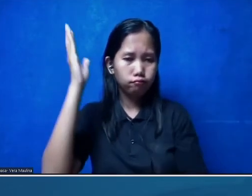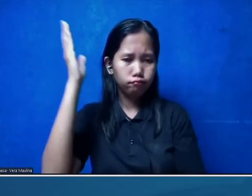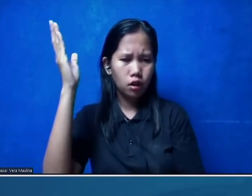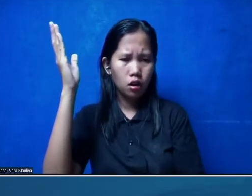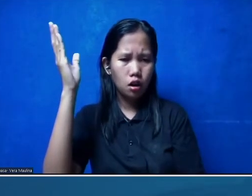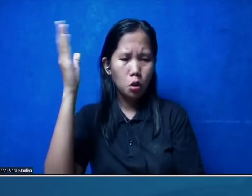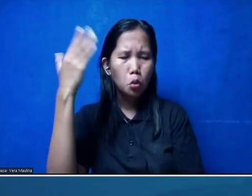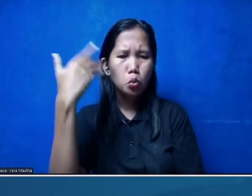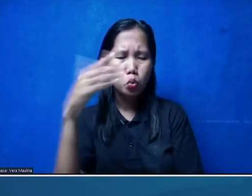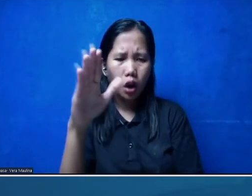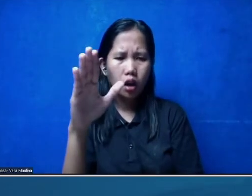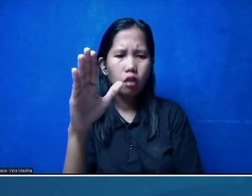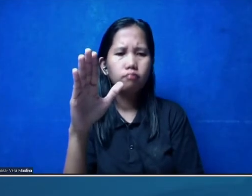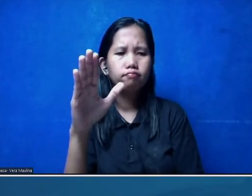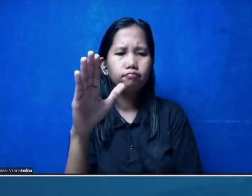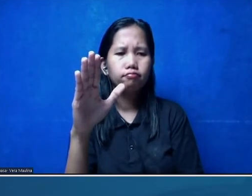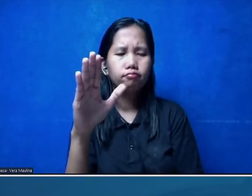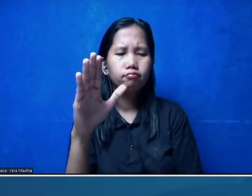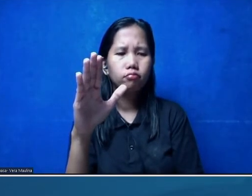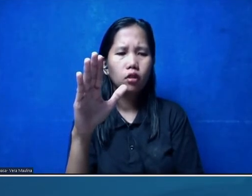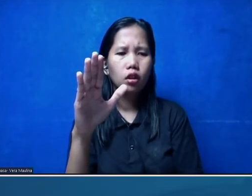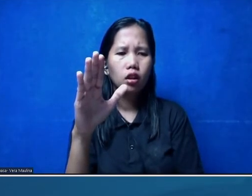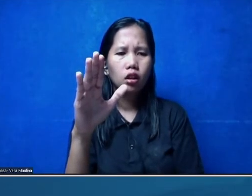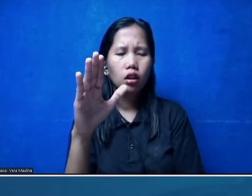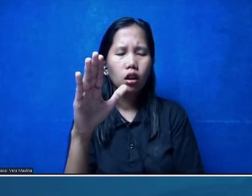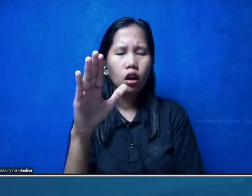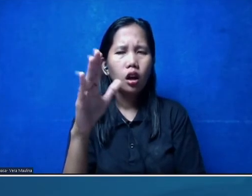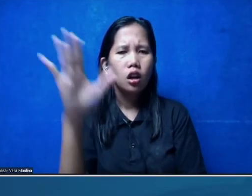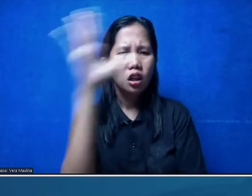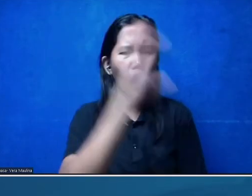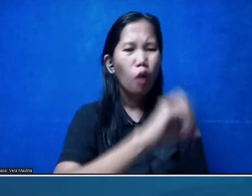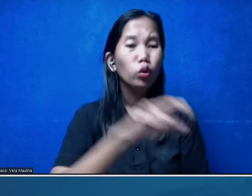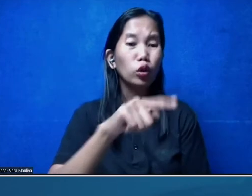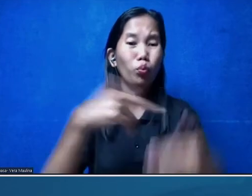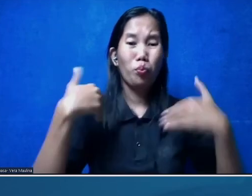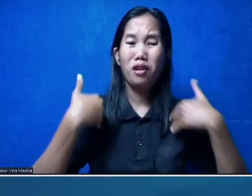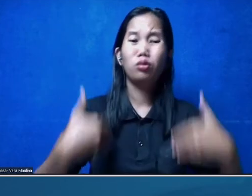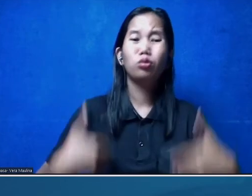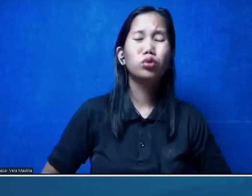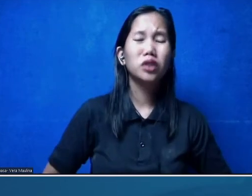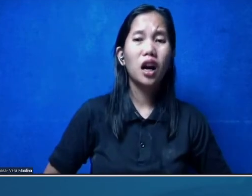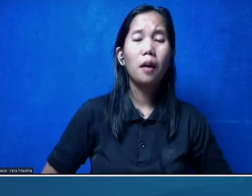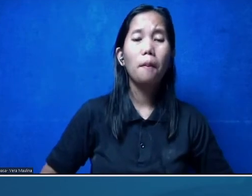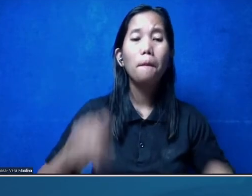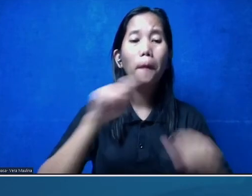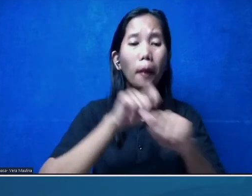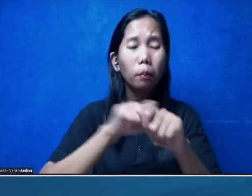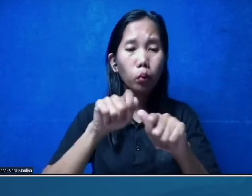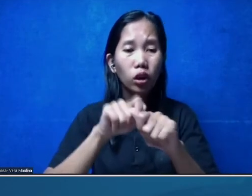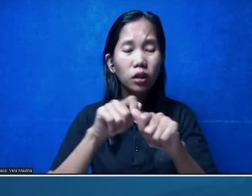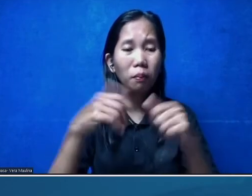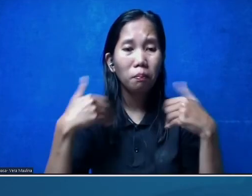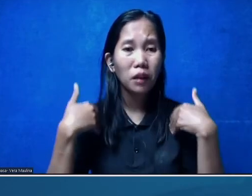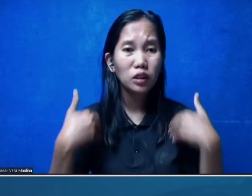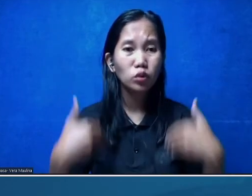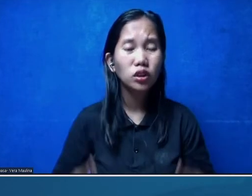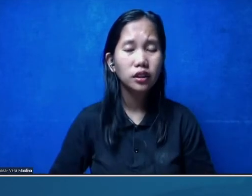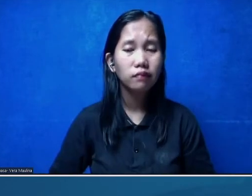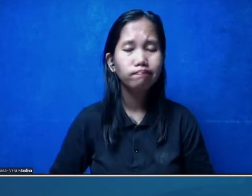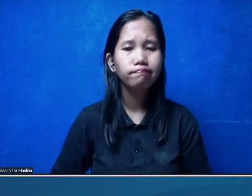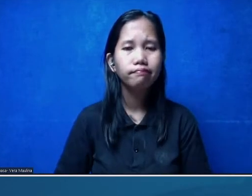dan membuat manusia menderita satu saat akan tidak ada lagi dan Allah akan